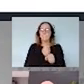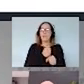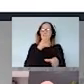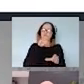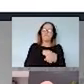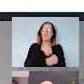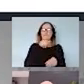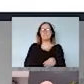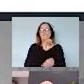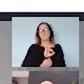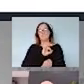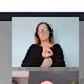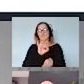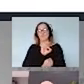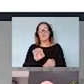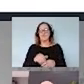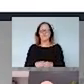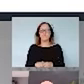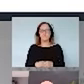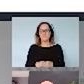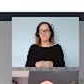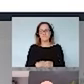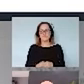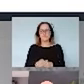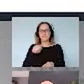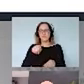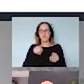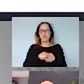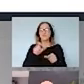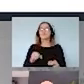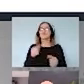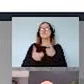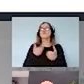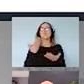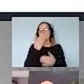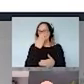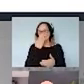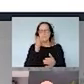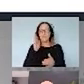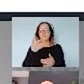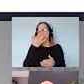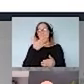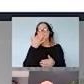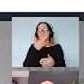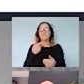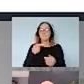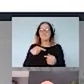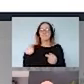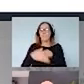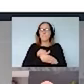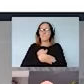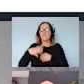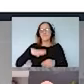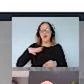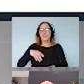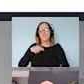ten projekt. Co będziemy dzisiaj robić? Oczywiście będziemy mówić o naszych podstawowych wartościach,